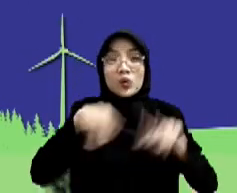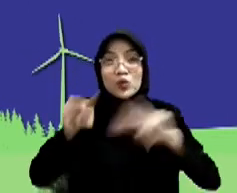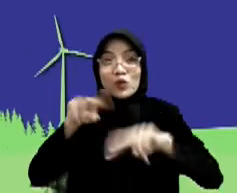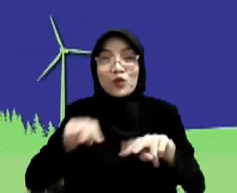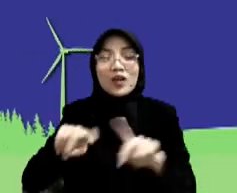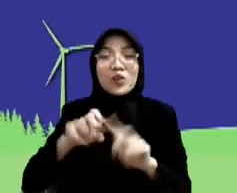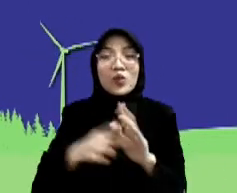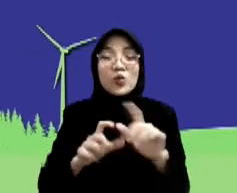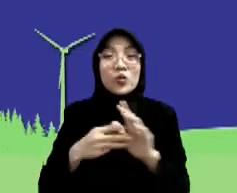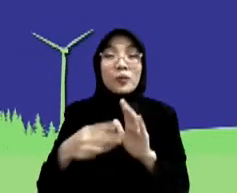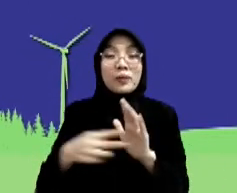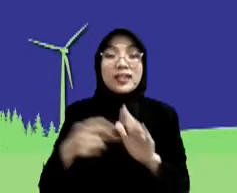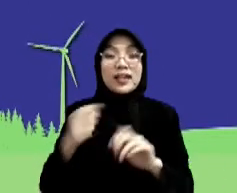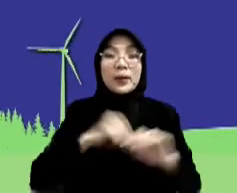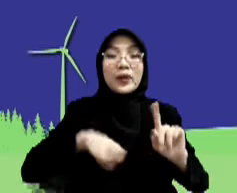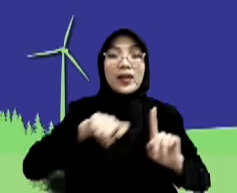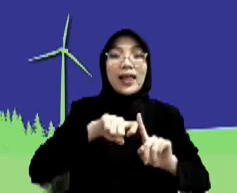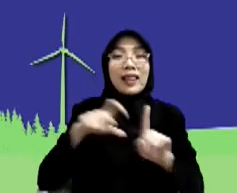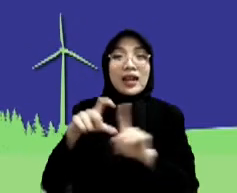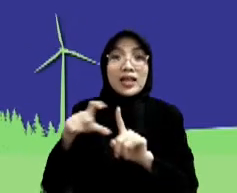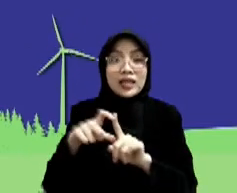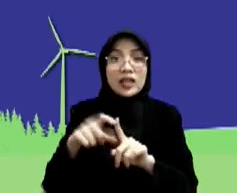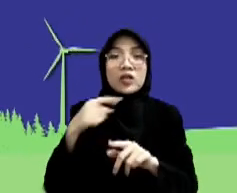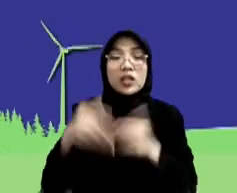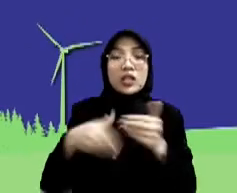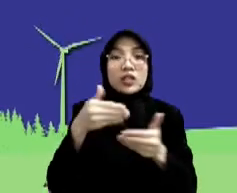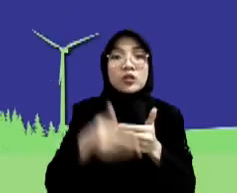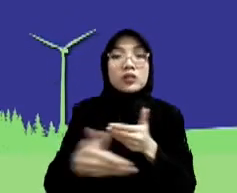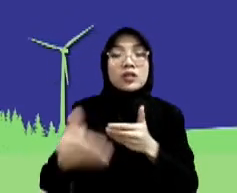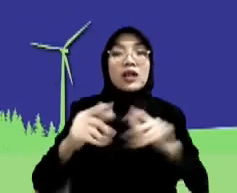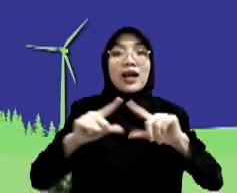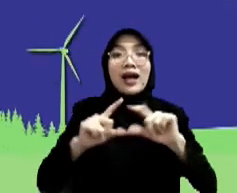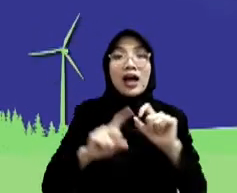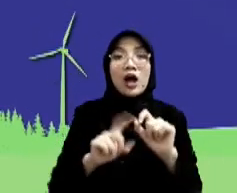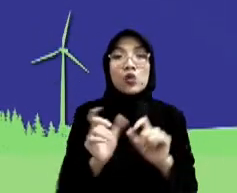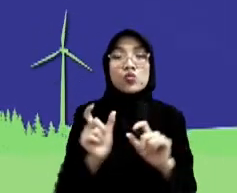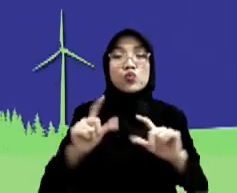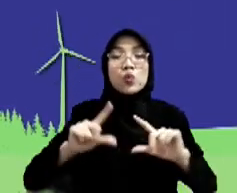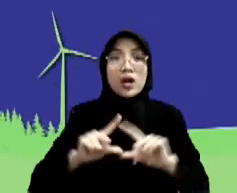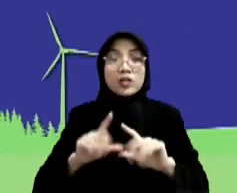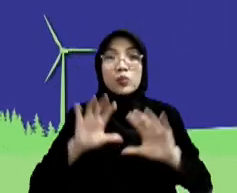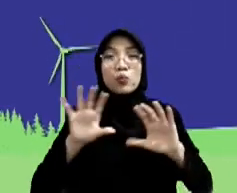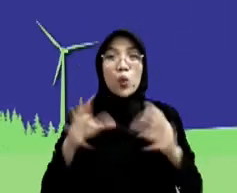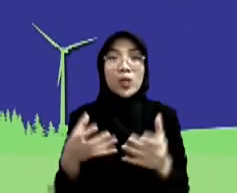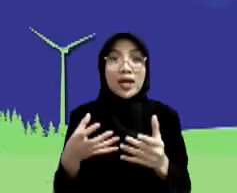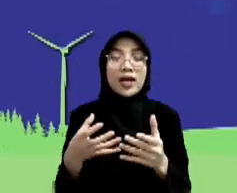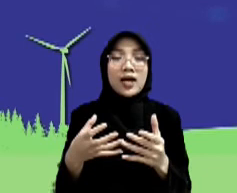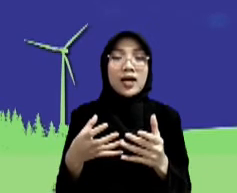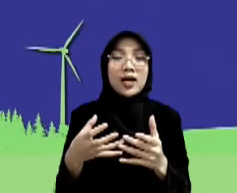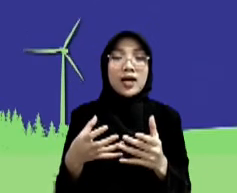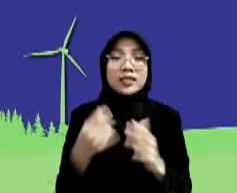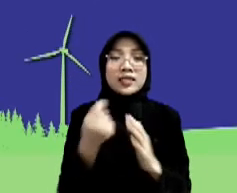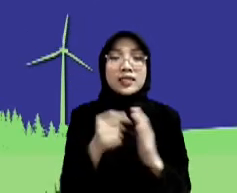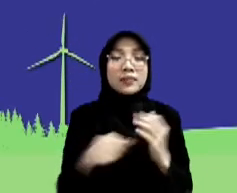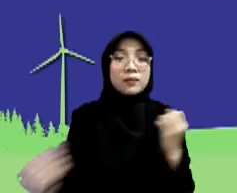eh on sustainability eh Aqua merupakan salah satu eh produk yang eh dinilai